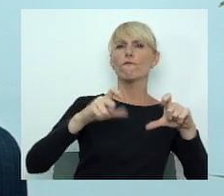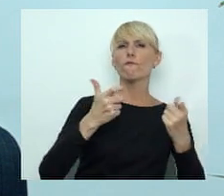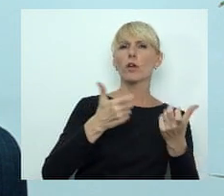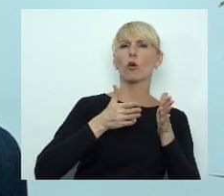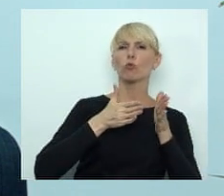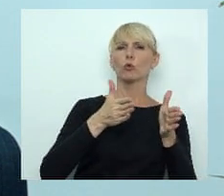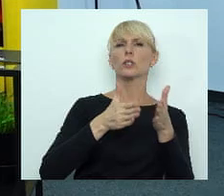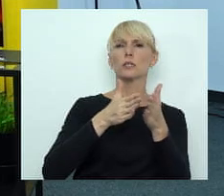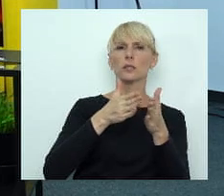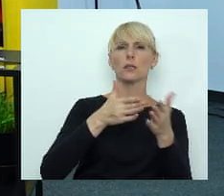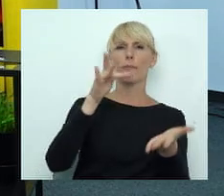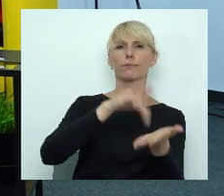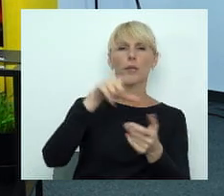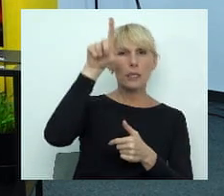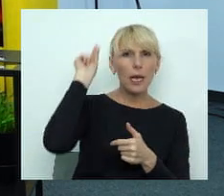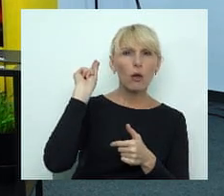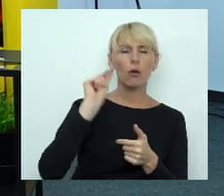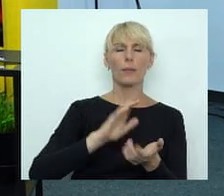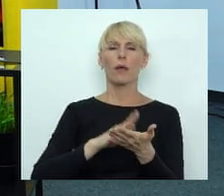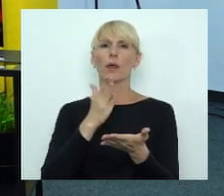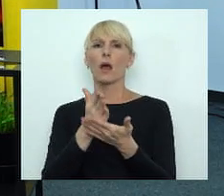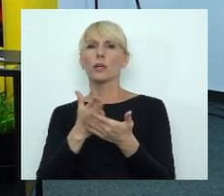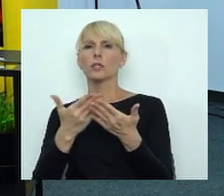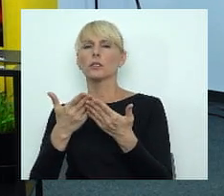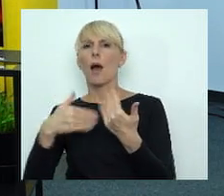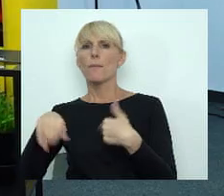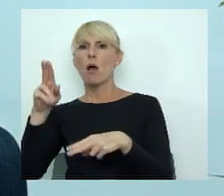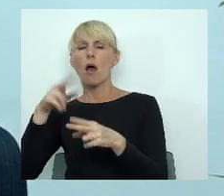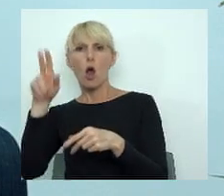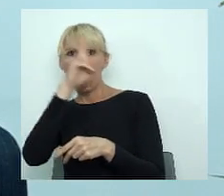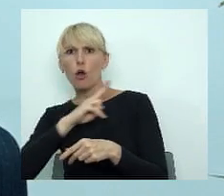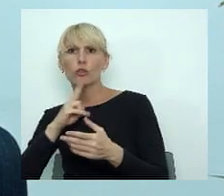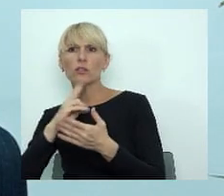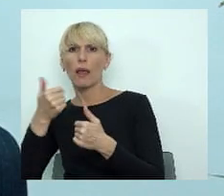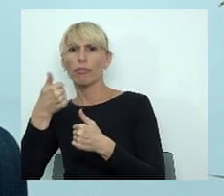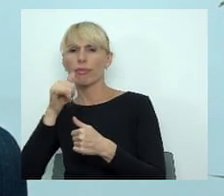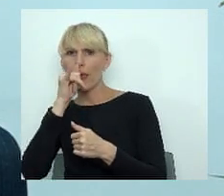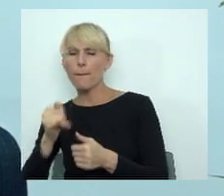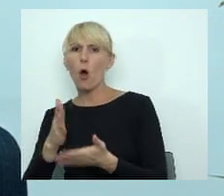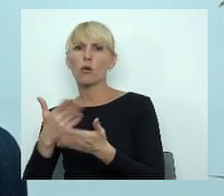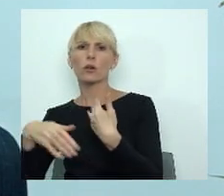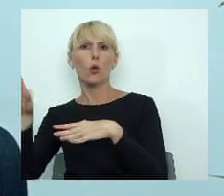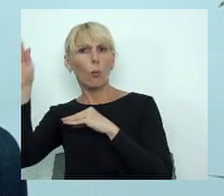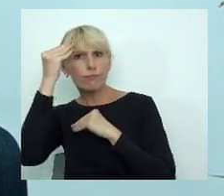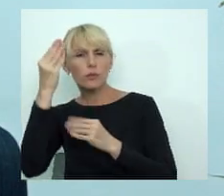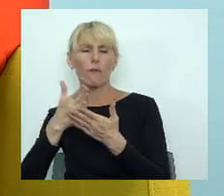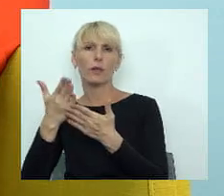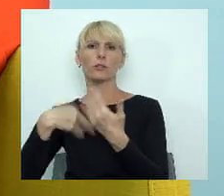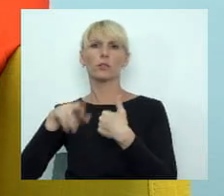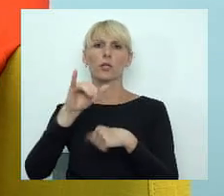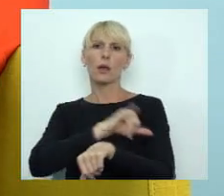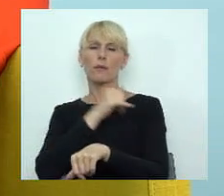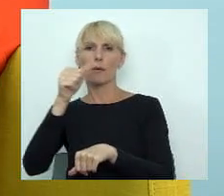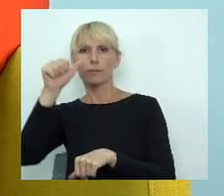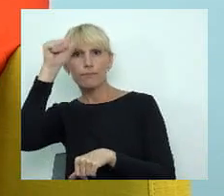mogli uzyskać informacji o stanie zdrowia swoich dzieci, do której placówki zostały przewiezione. Czy to jest zgodne z RODO? No właśnie, faktycznie nie mogli, bo ktoś im to